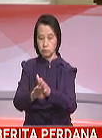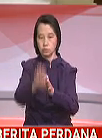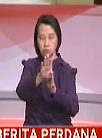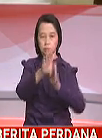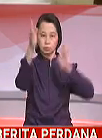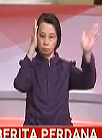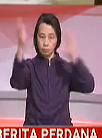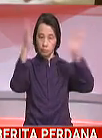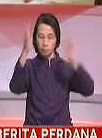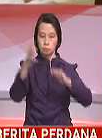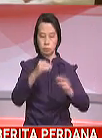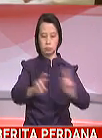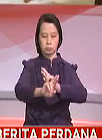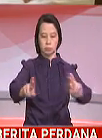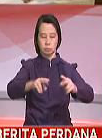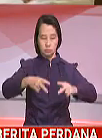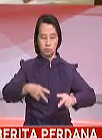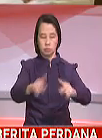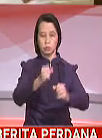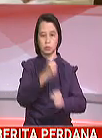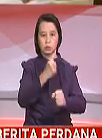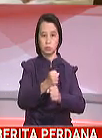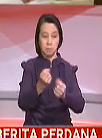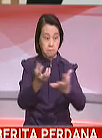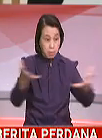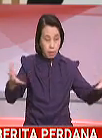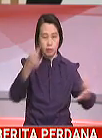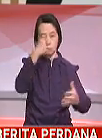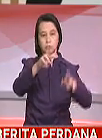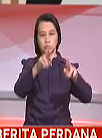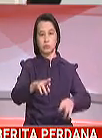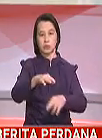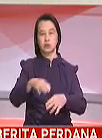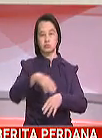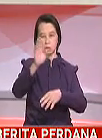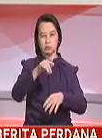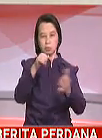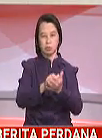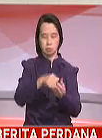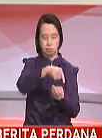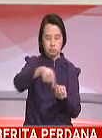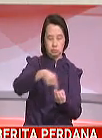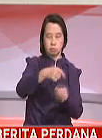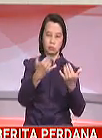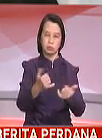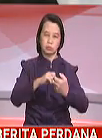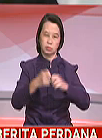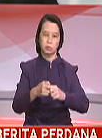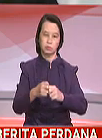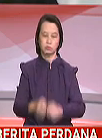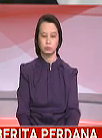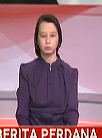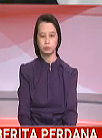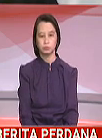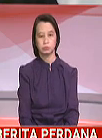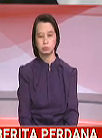ekonomi Malaysia dan menyediakan peluang pekerjaan besar kepada rakyat lebih-lebih lagi dalam situasi semasa.